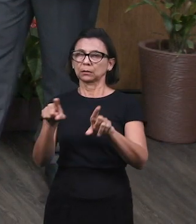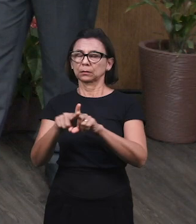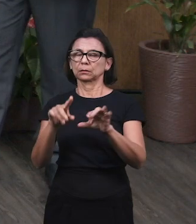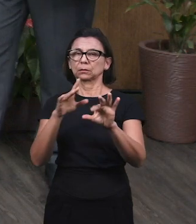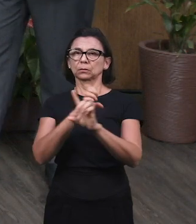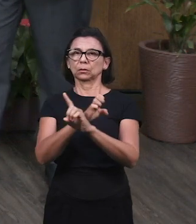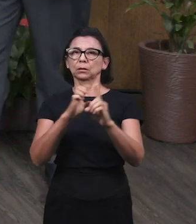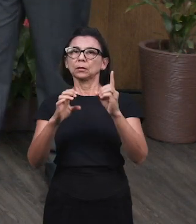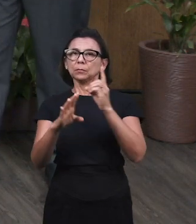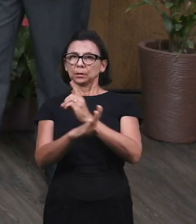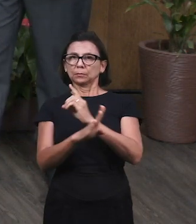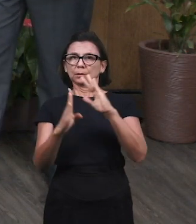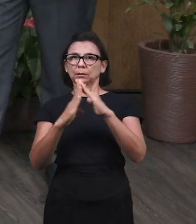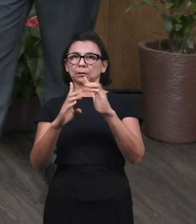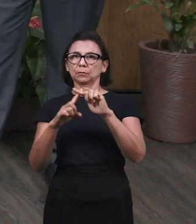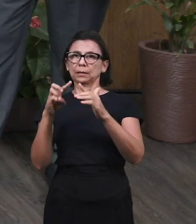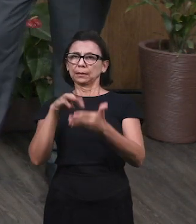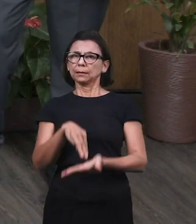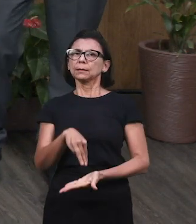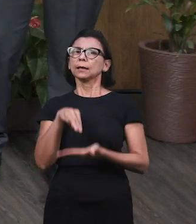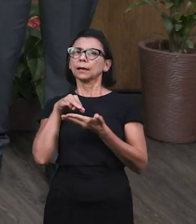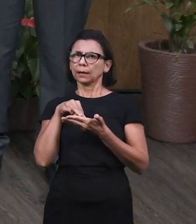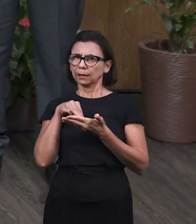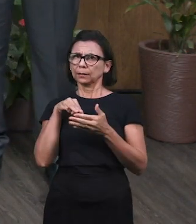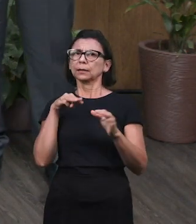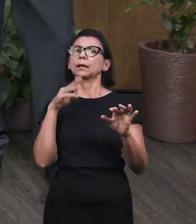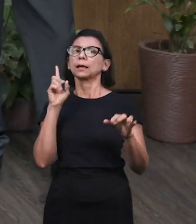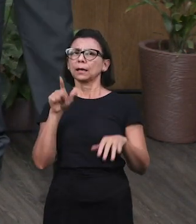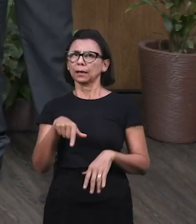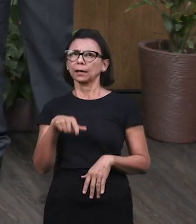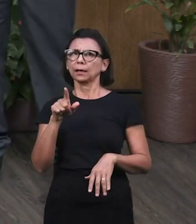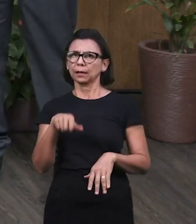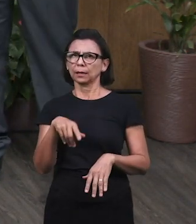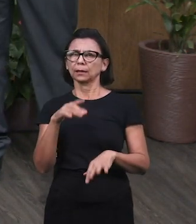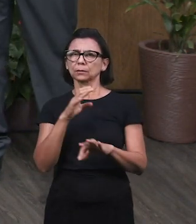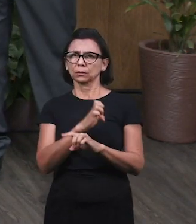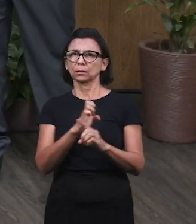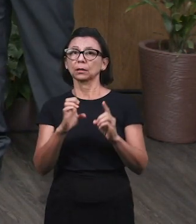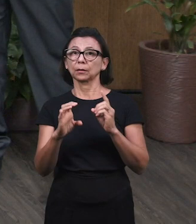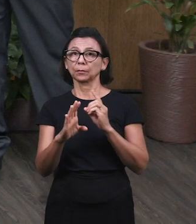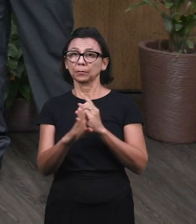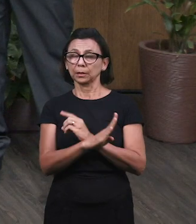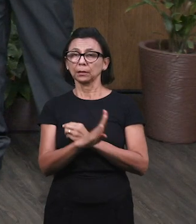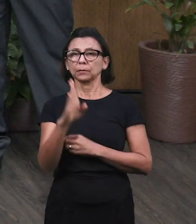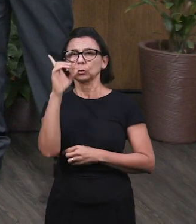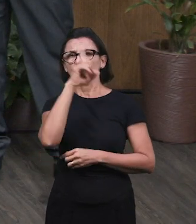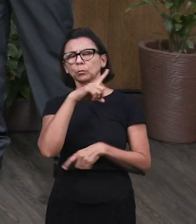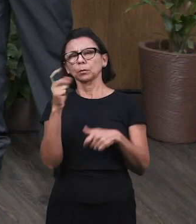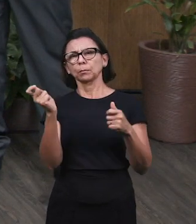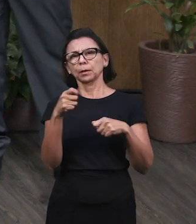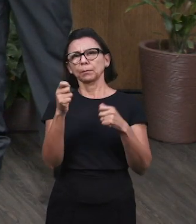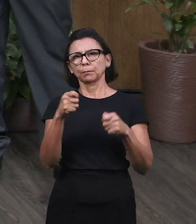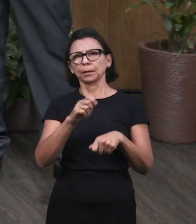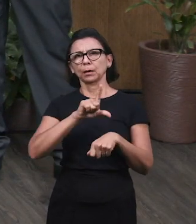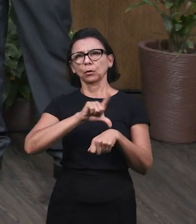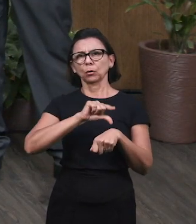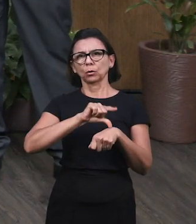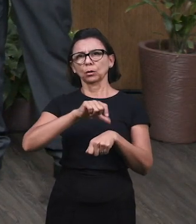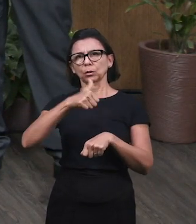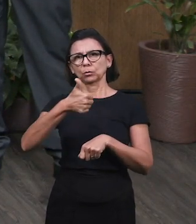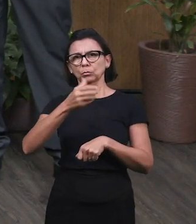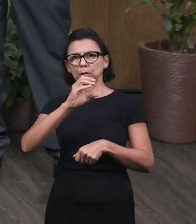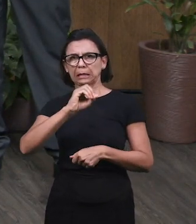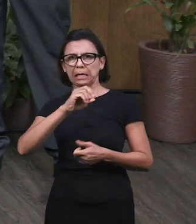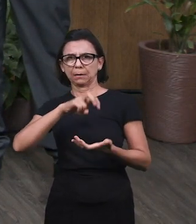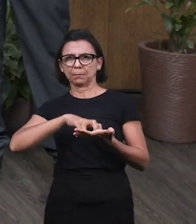dominicale se donne tous les dimanches à 10h du matin au Brésil, horaire de Brasilia, par notre canal YouTube.